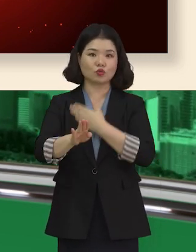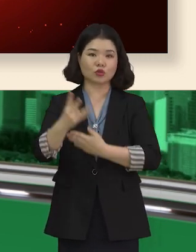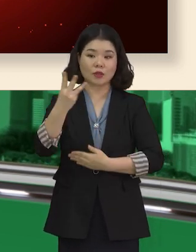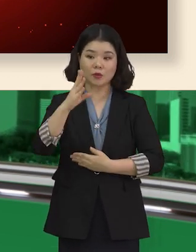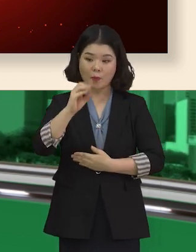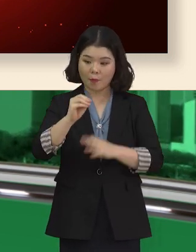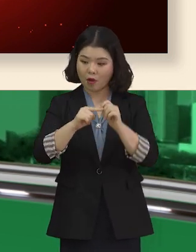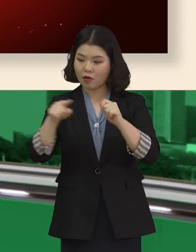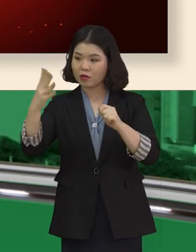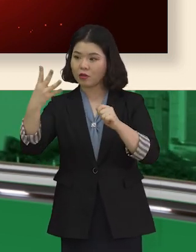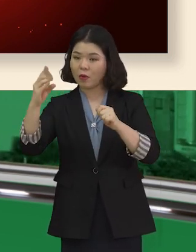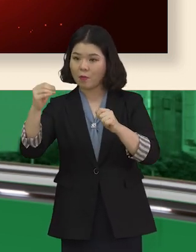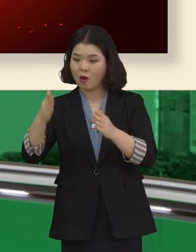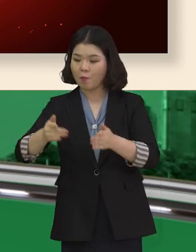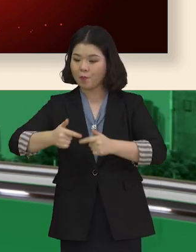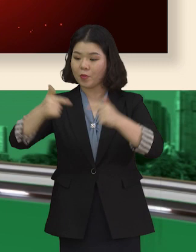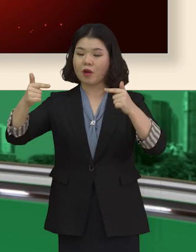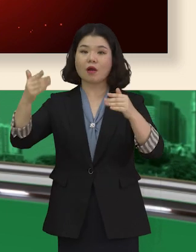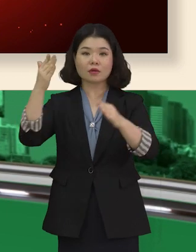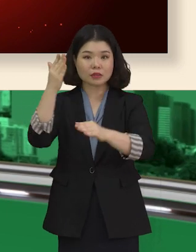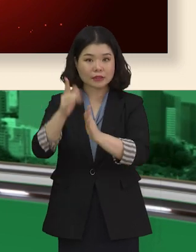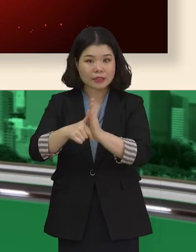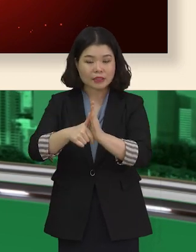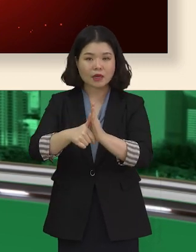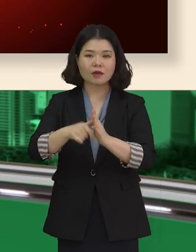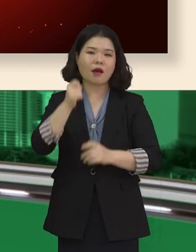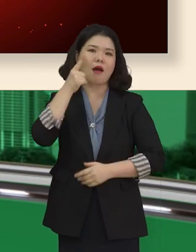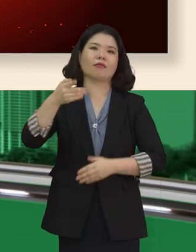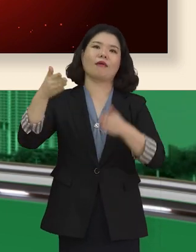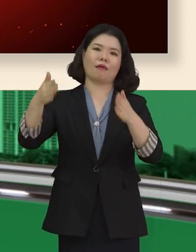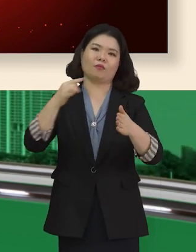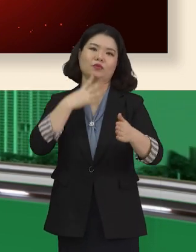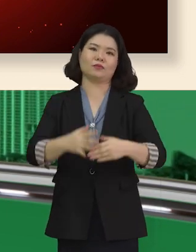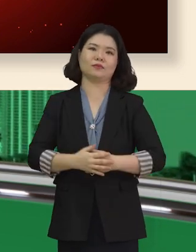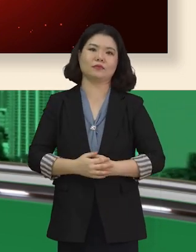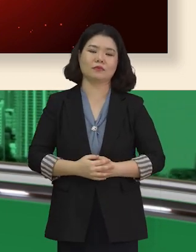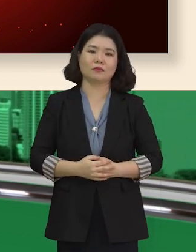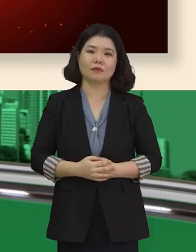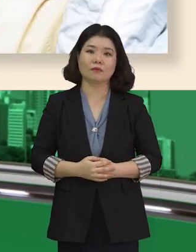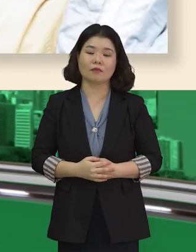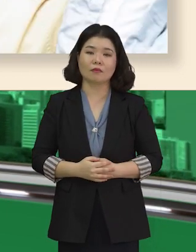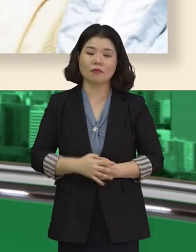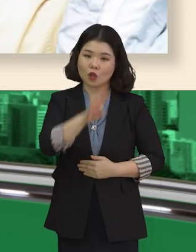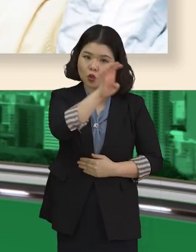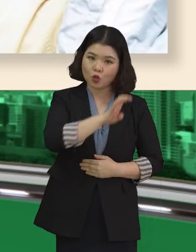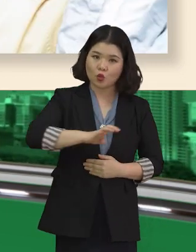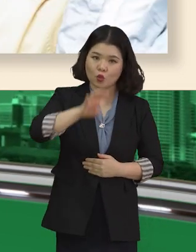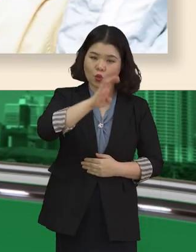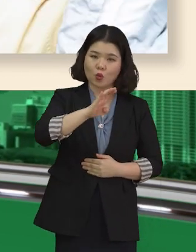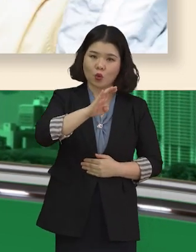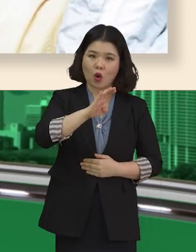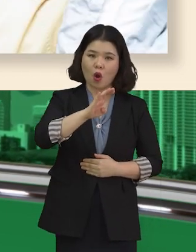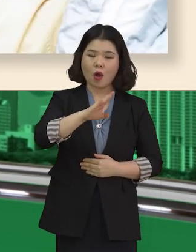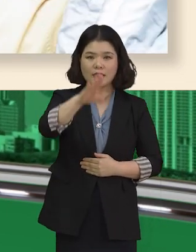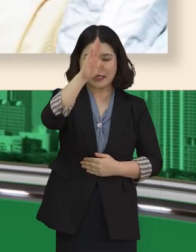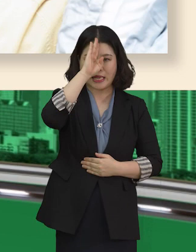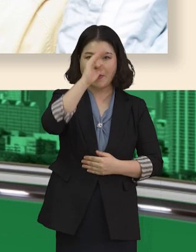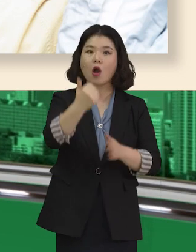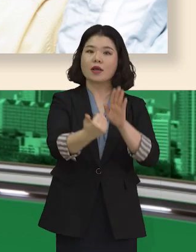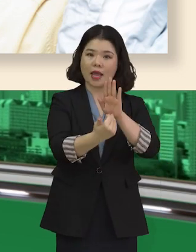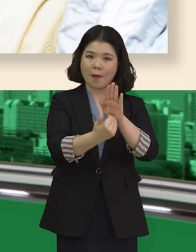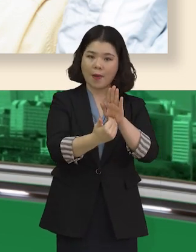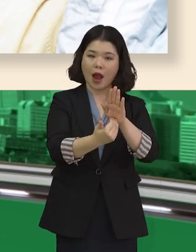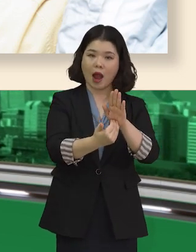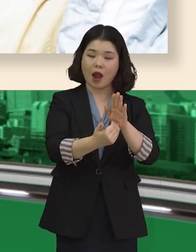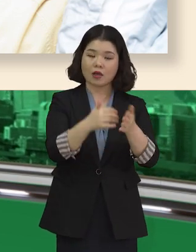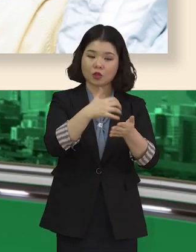명에서 4천만 명까지 늘어났는데 걸린 시간은 약한 달에 불과했습니다. 유럽 질병예방통제센터에